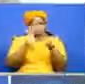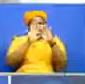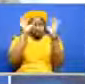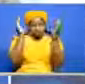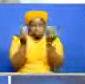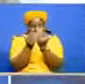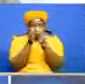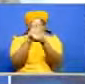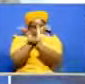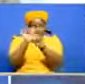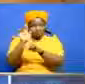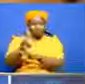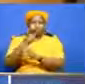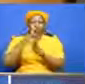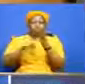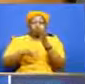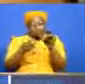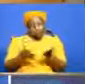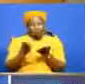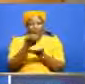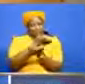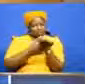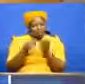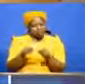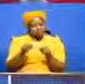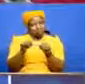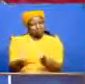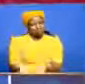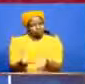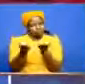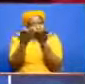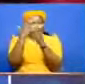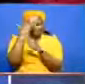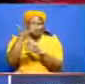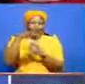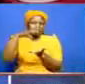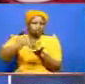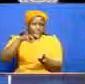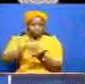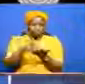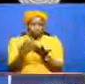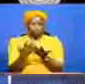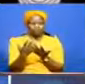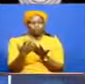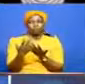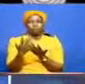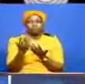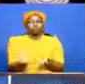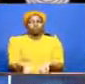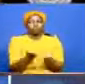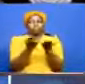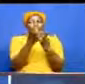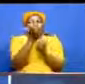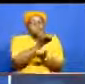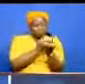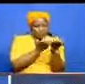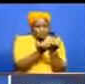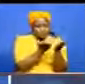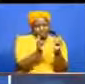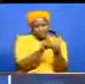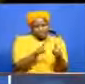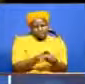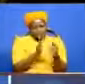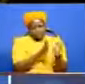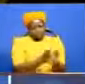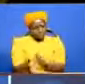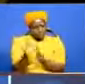Uhuru Kenyatta amesema uchumi sasa unaendelea kuboreka kutokana na hali ya kuboreka kwa shughuli za biashara na mpango wa kuokoa uchumi